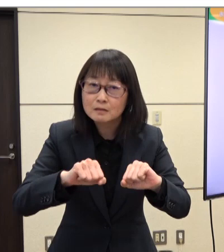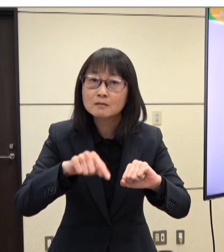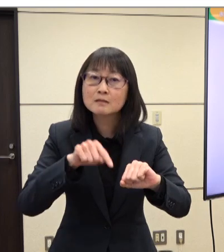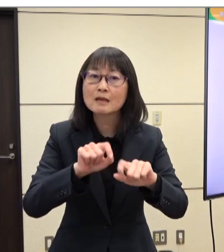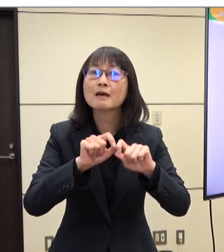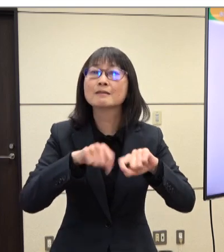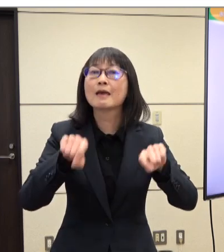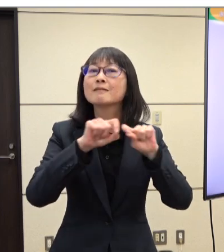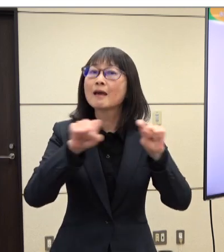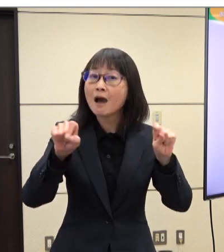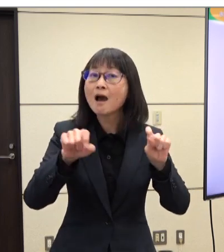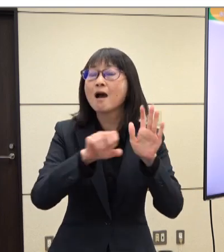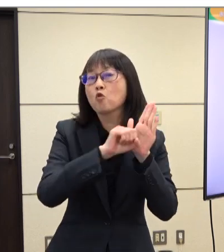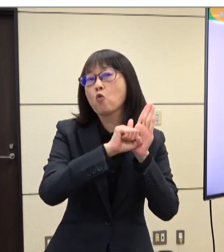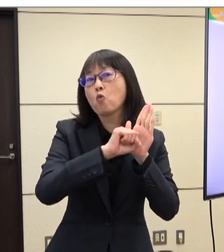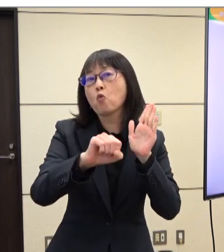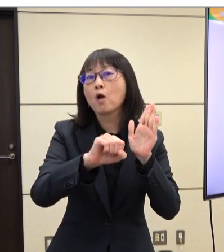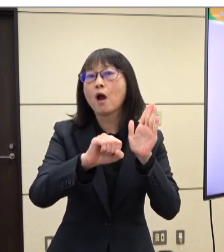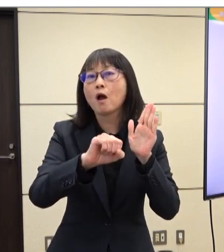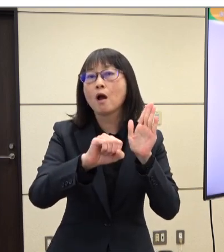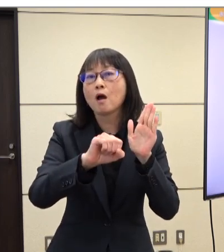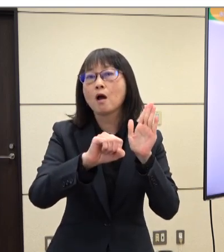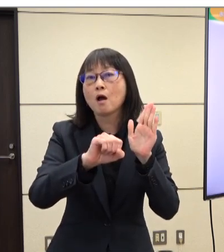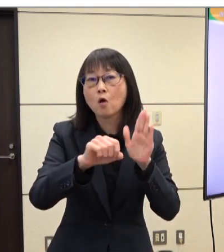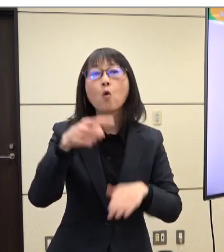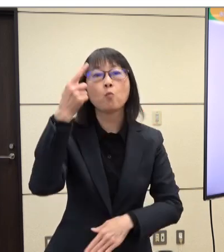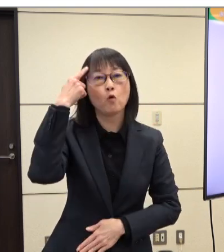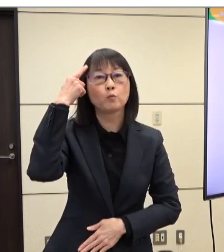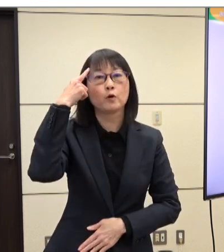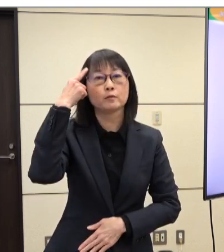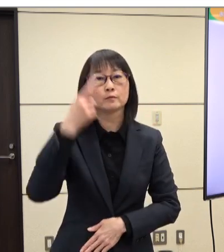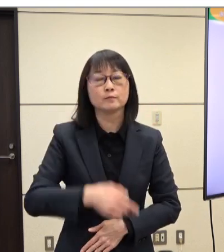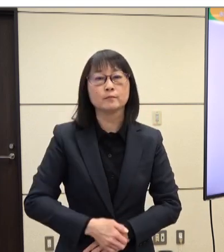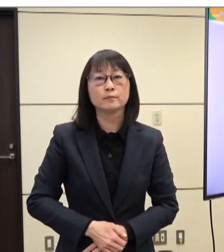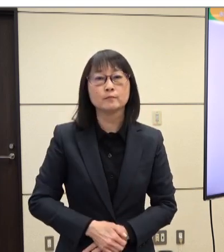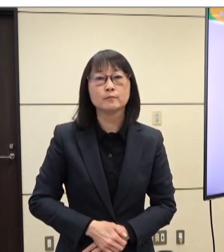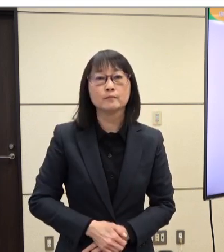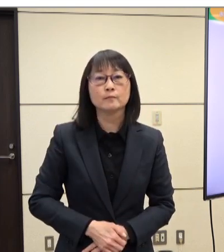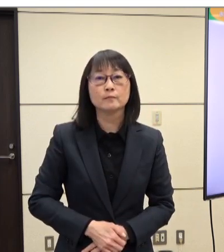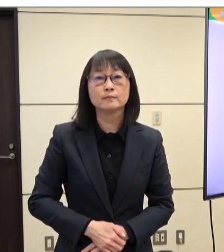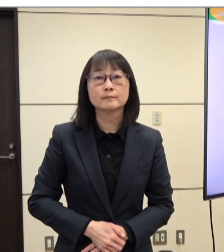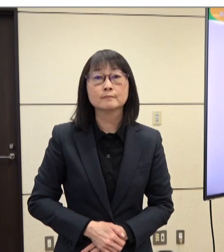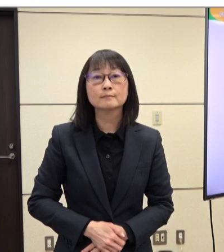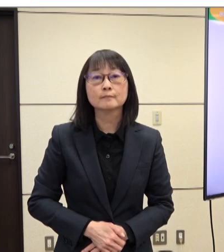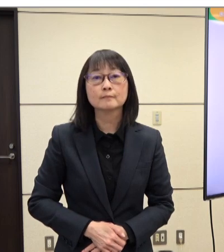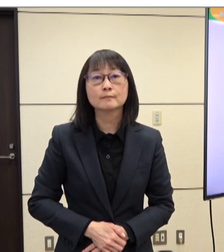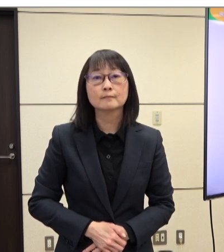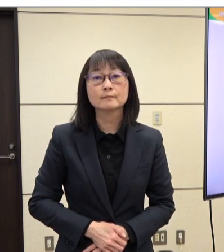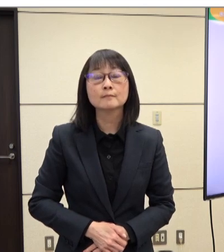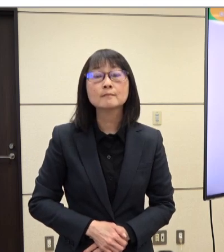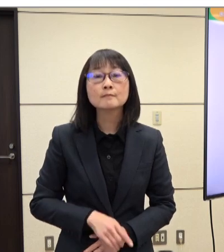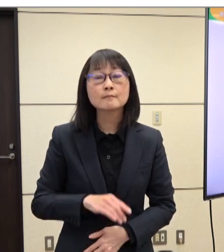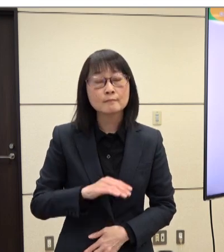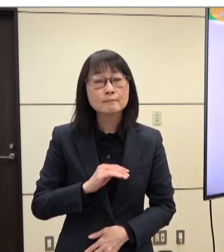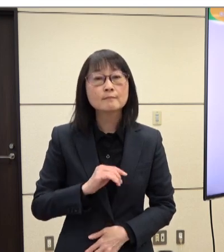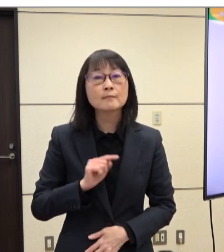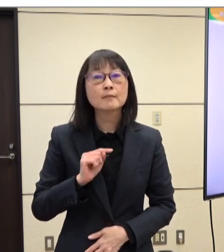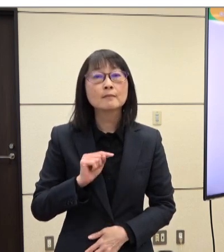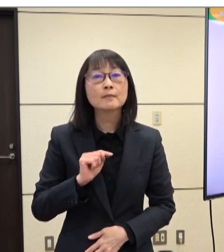やった成果というのはね、それなりに現れているというのは言えるかと思います。で、ただこの辺も